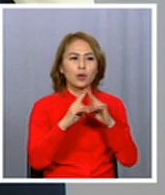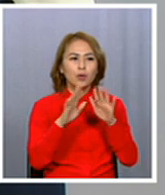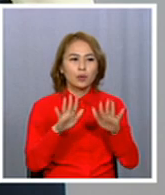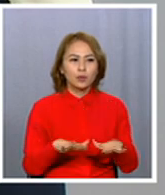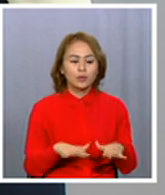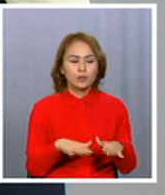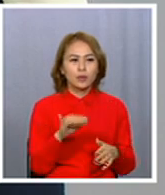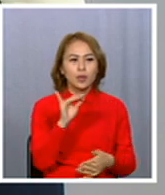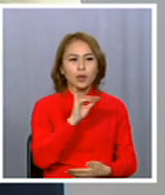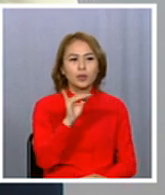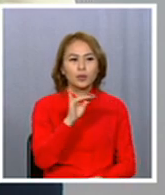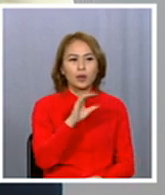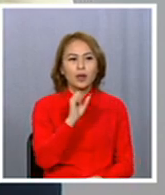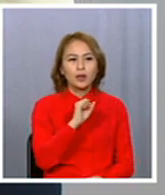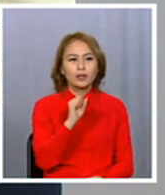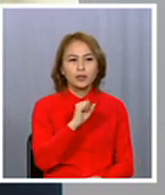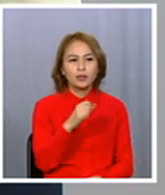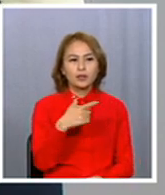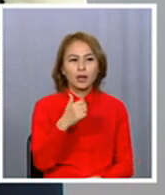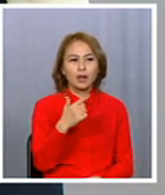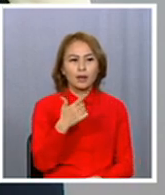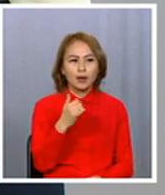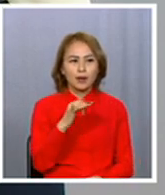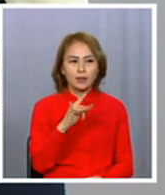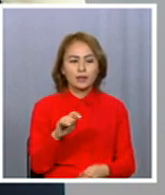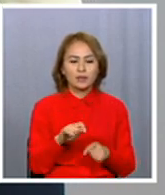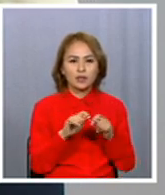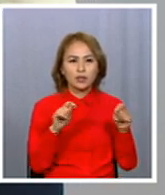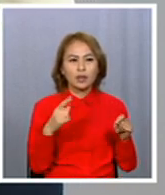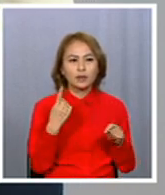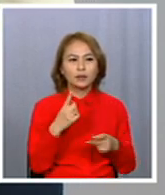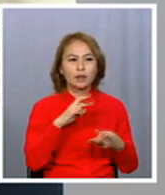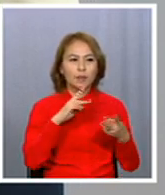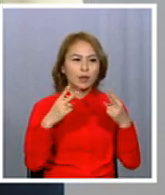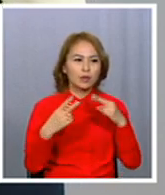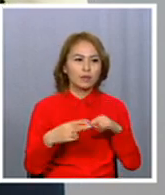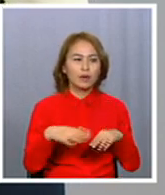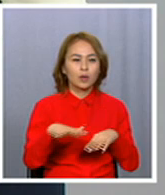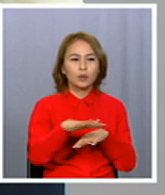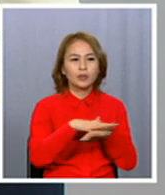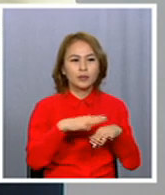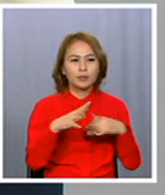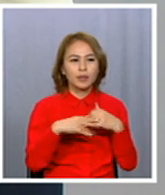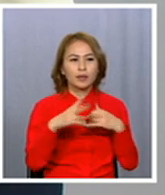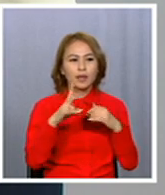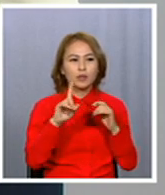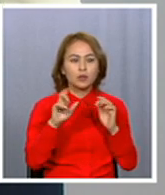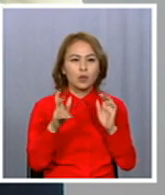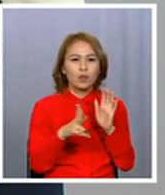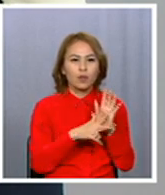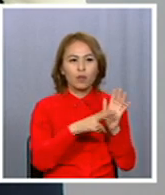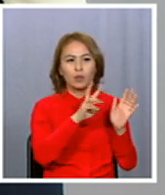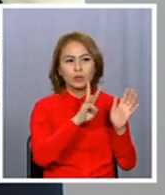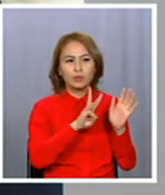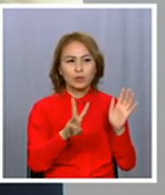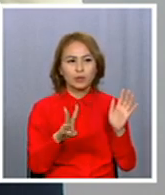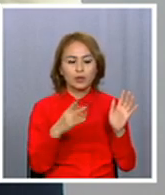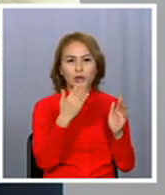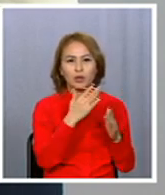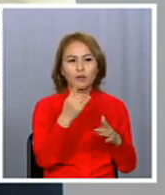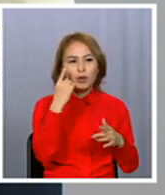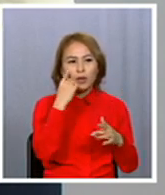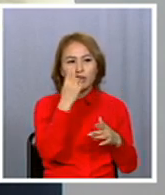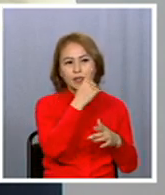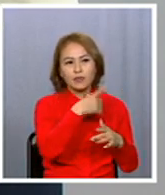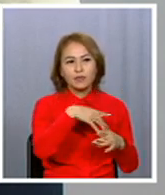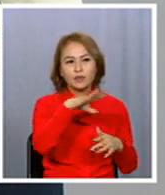в космосе. Юрий Алексеевич Гагарин совершил один оборот вокруг Земли за 108 минут.